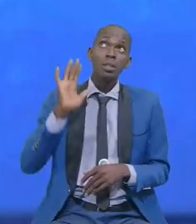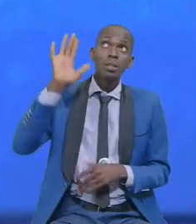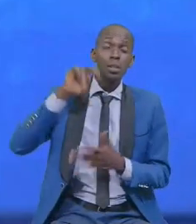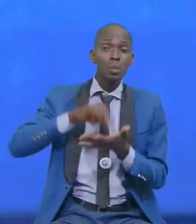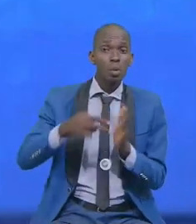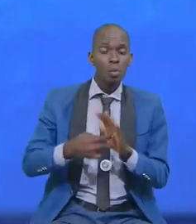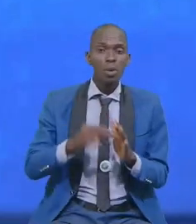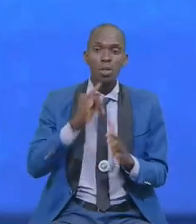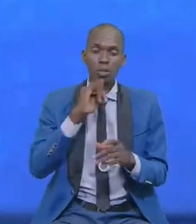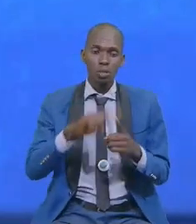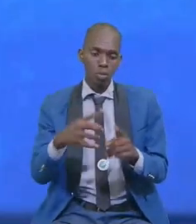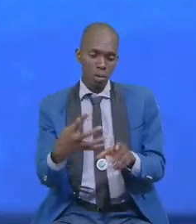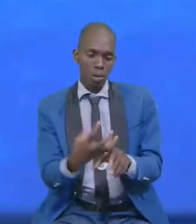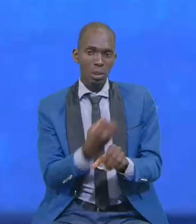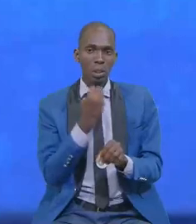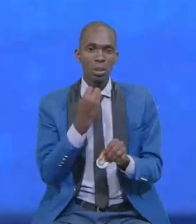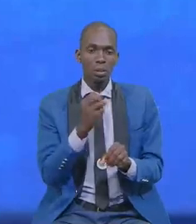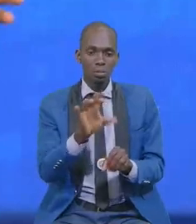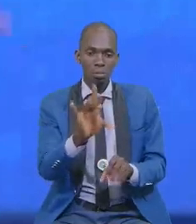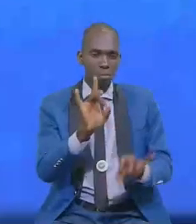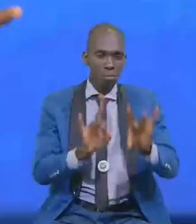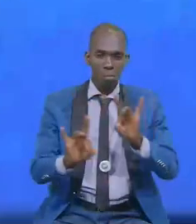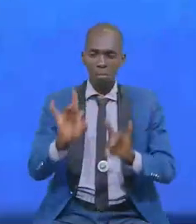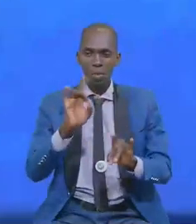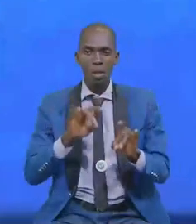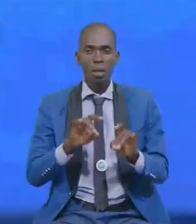et son plan